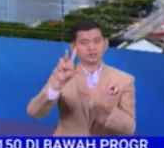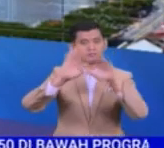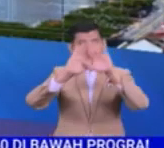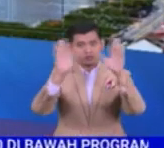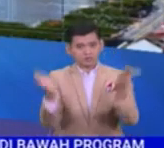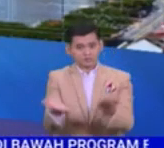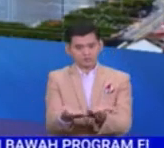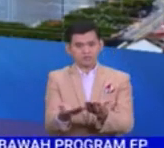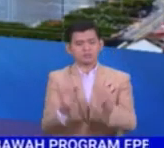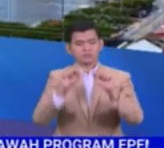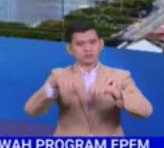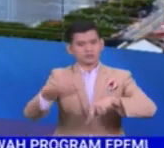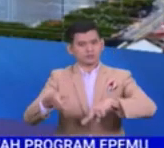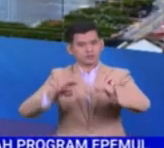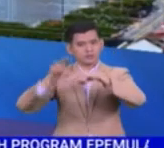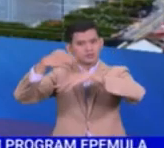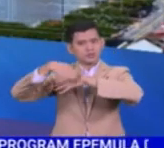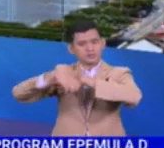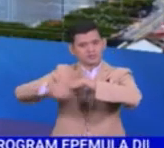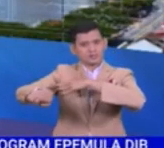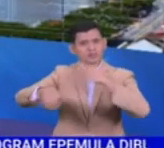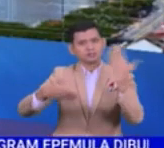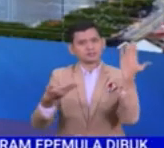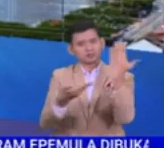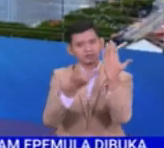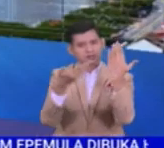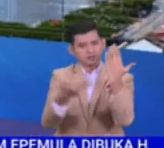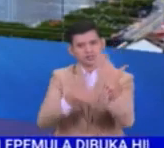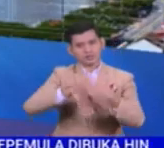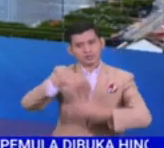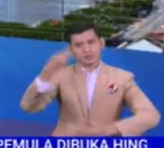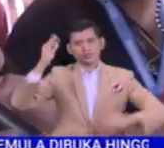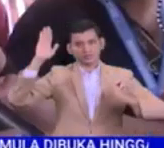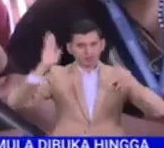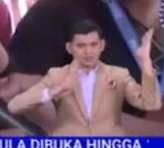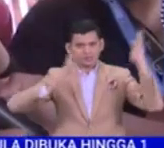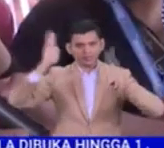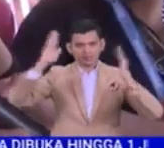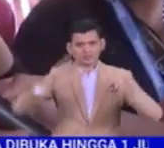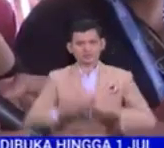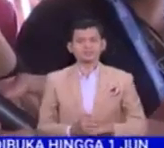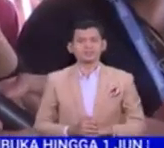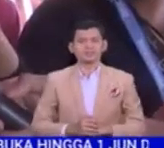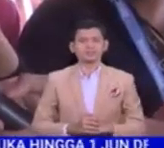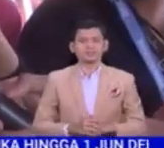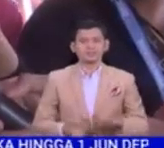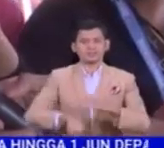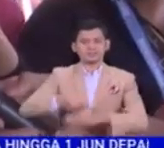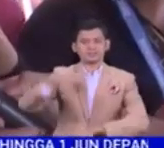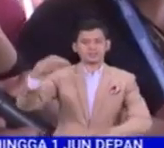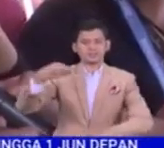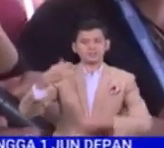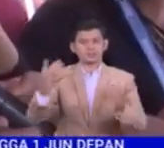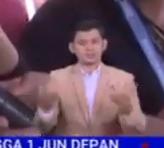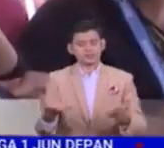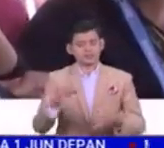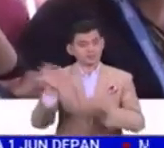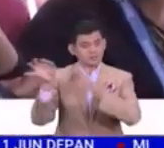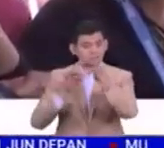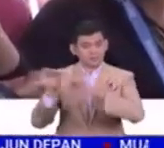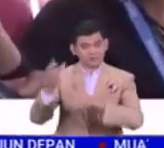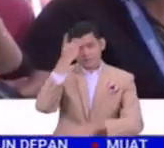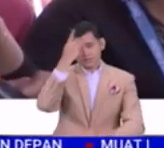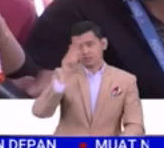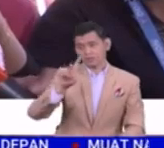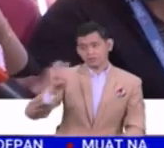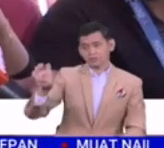perlu meningkatkan permintaan ekspor minyak sawit keluaran Malaysia. Bahawa pengeluaran memang sangat jelas Dato' Willy